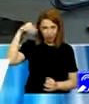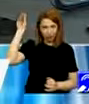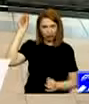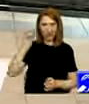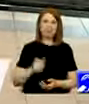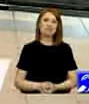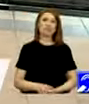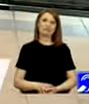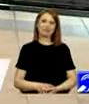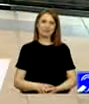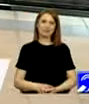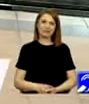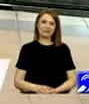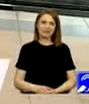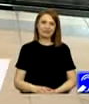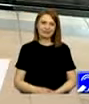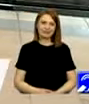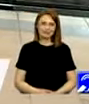revedere!